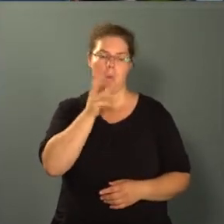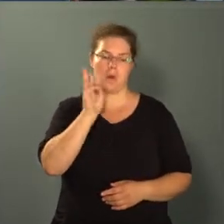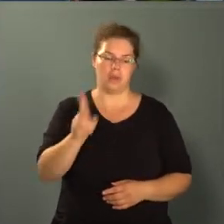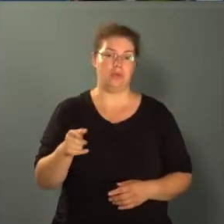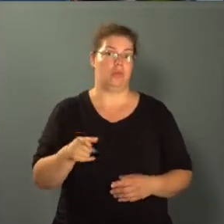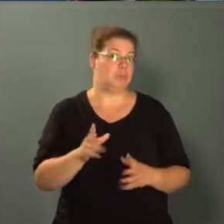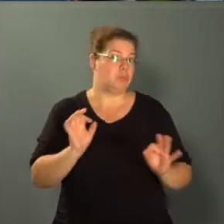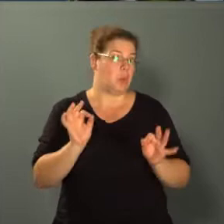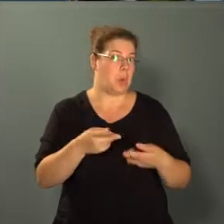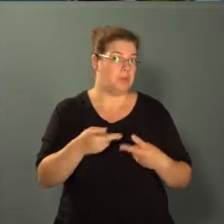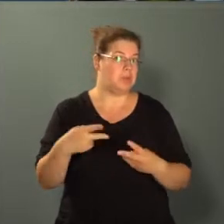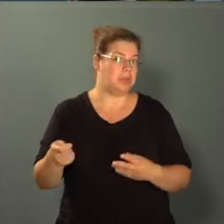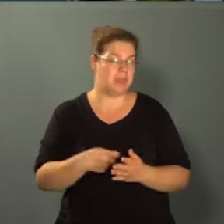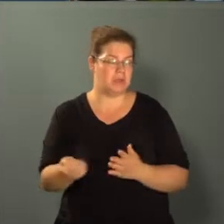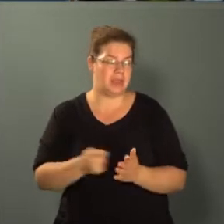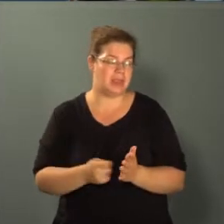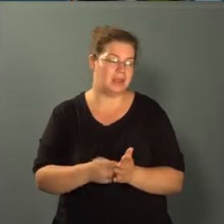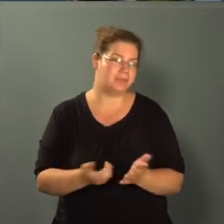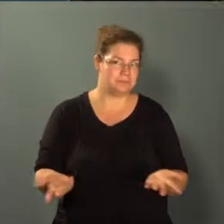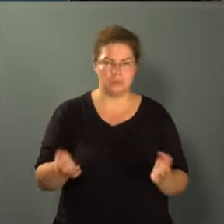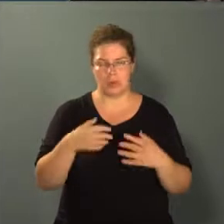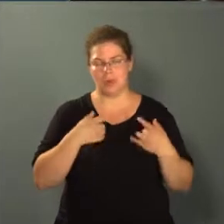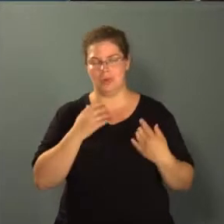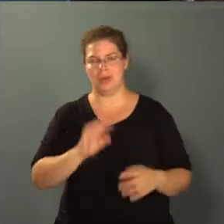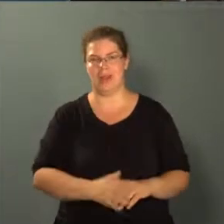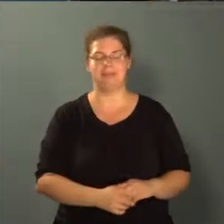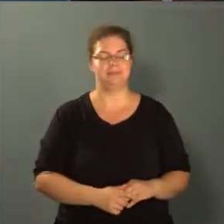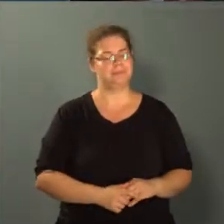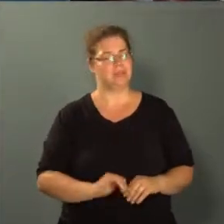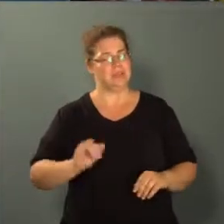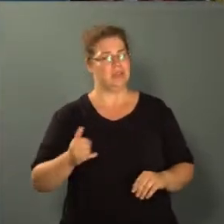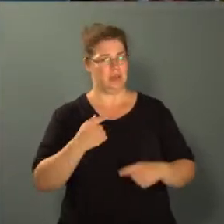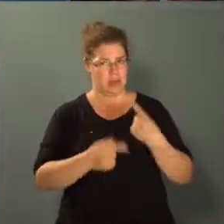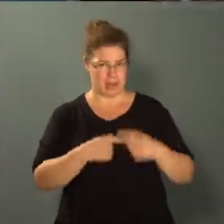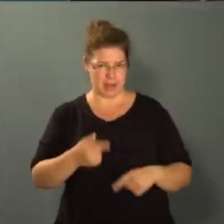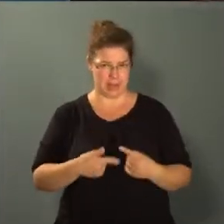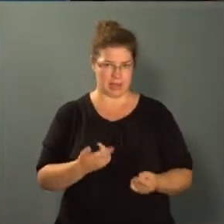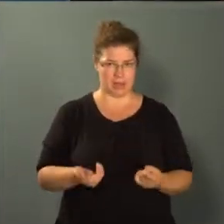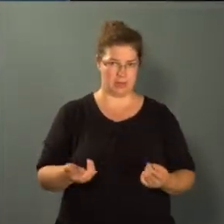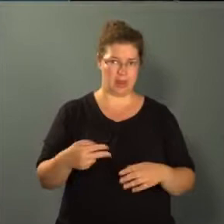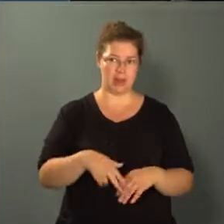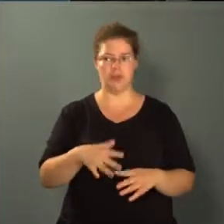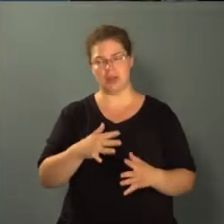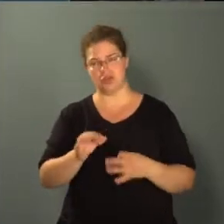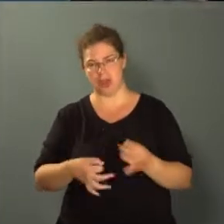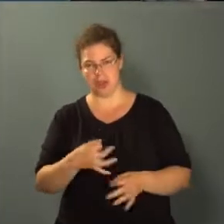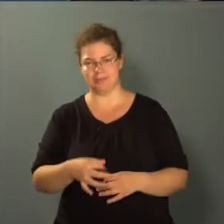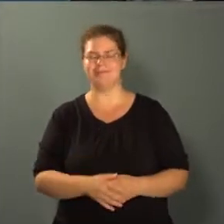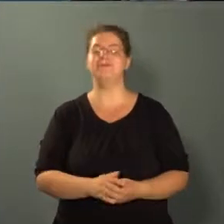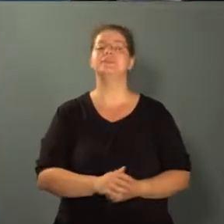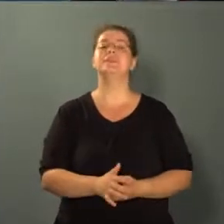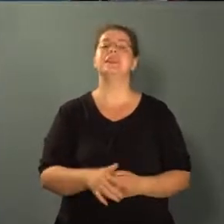hála Istennek, úgyhogy örülünk ennek. És az eredeti felállás állt össze, vagy cserélődtetek? Az